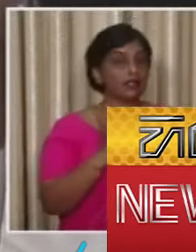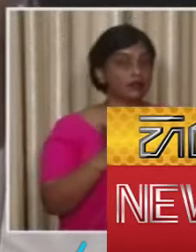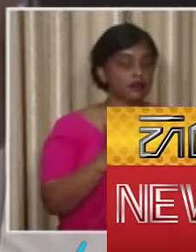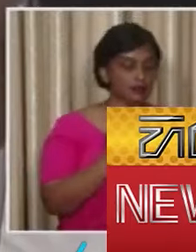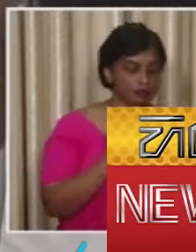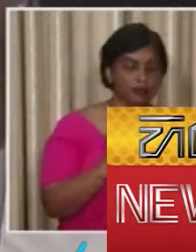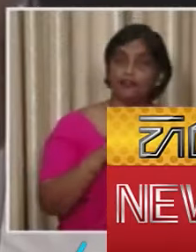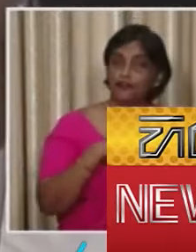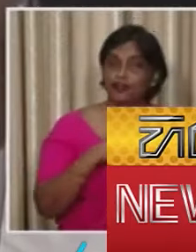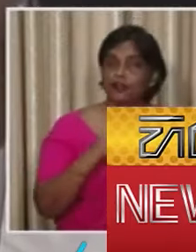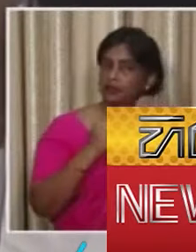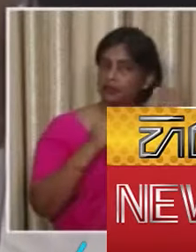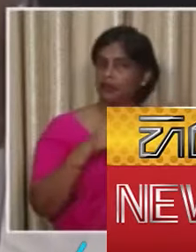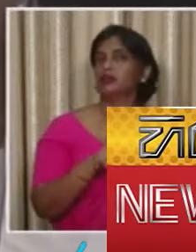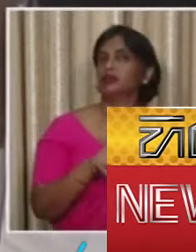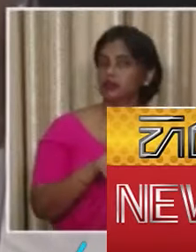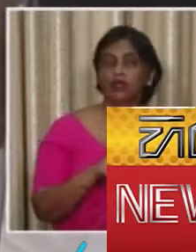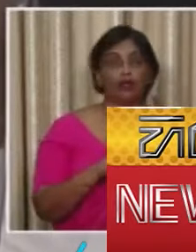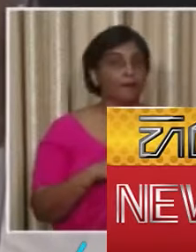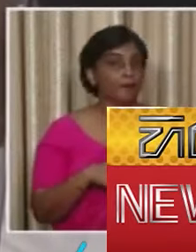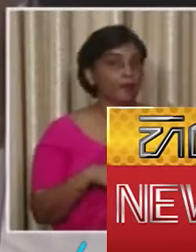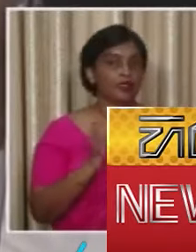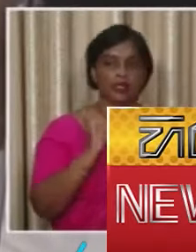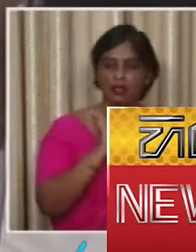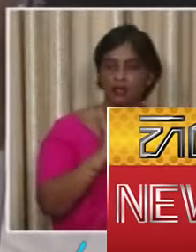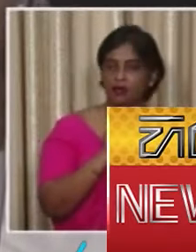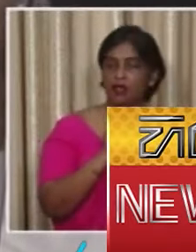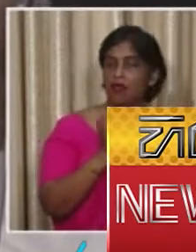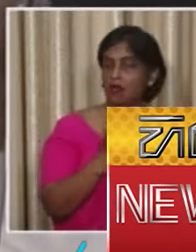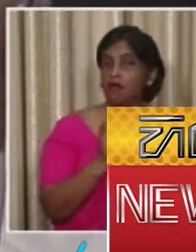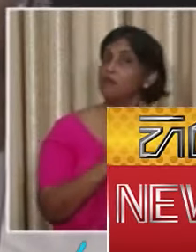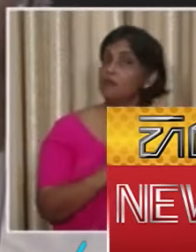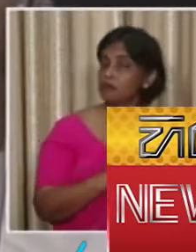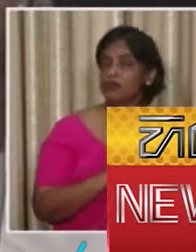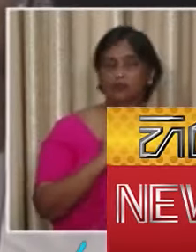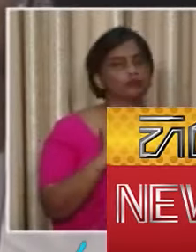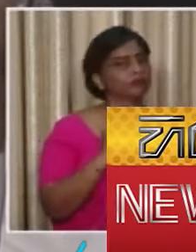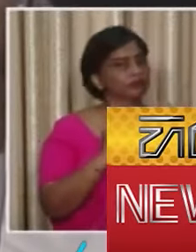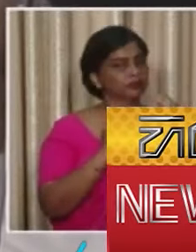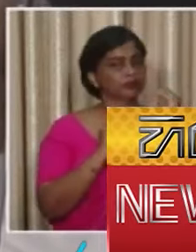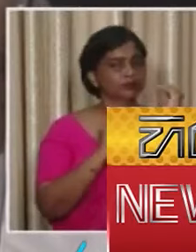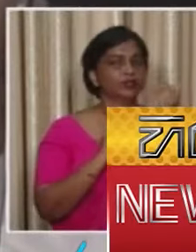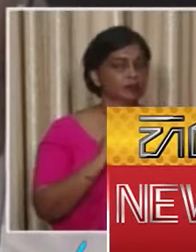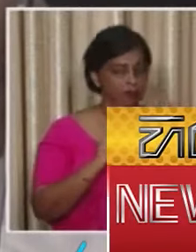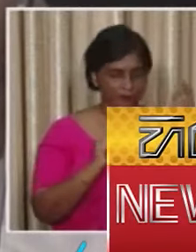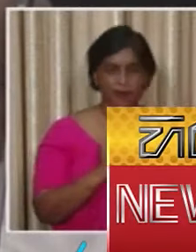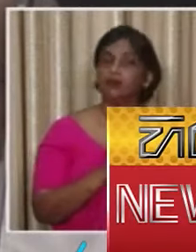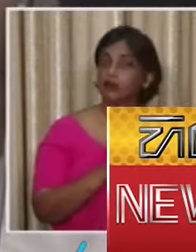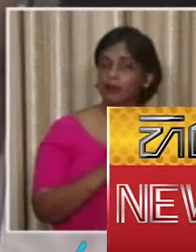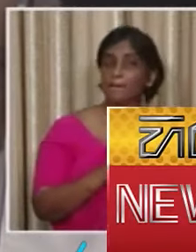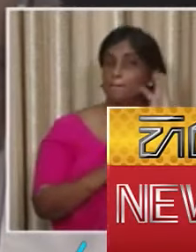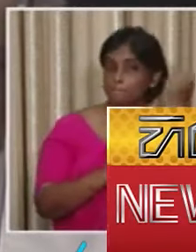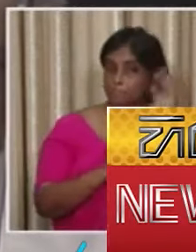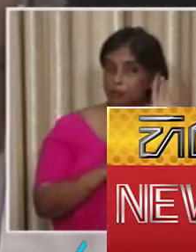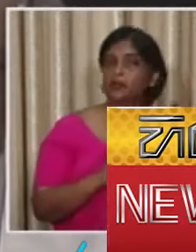කරන වියදම් කල් දැමිය හැකි පරිදි මූලික ණය මුදල ආපසු ගෙවීමේ ක්‍රමිකව වැඩි කරන්නට හැකි වෙනවා. එය